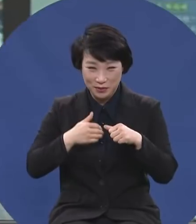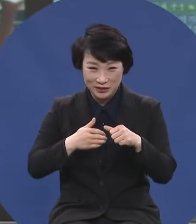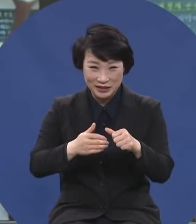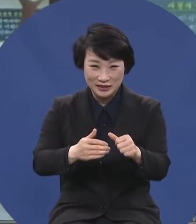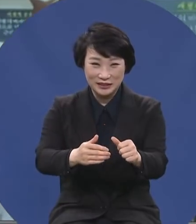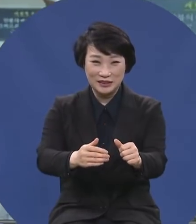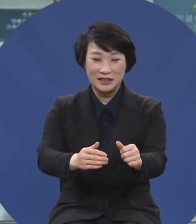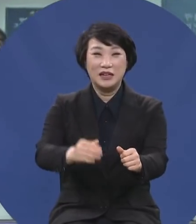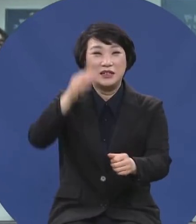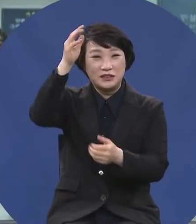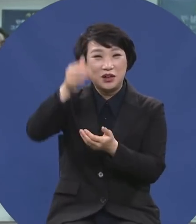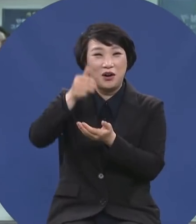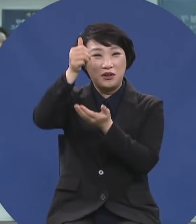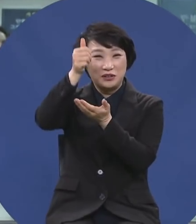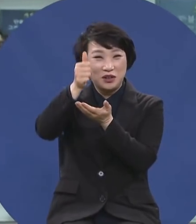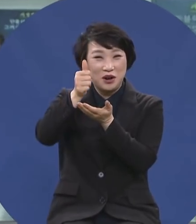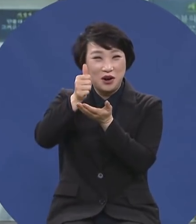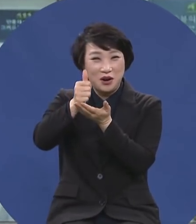주의 부르신